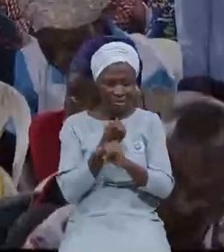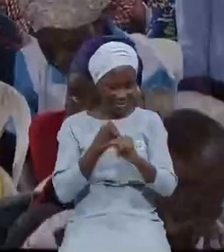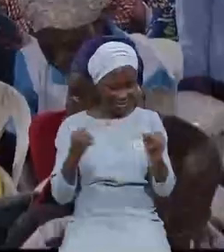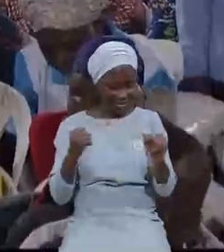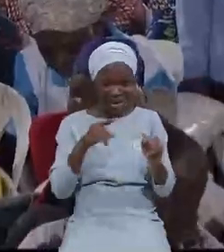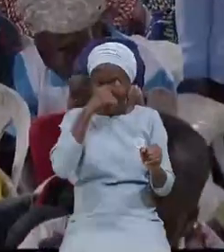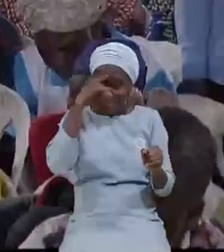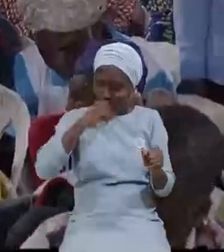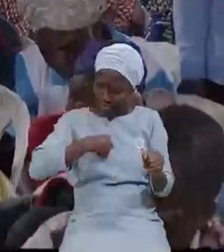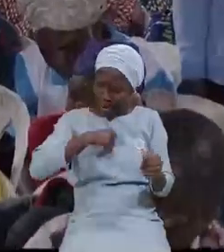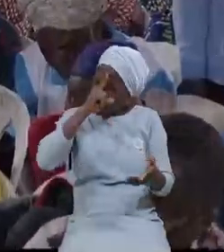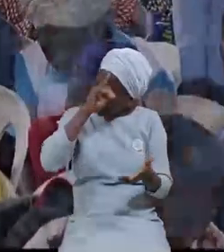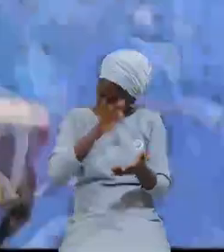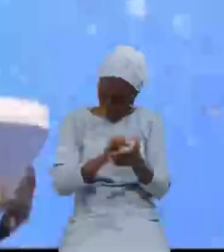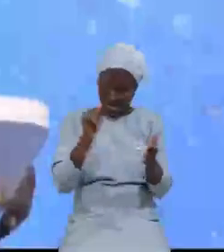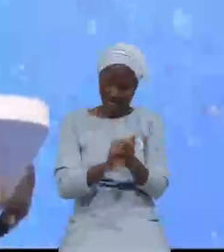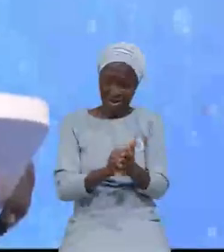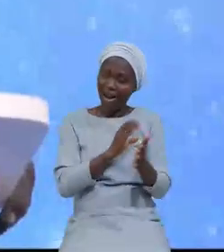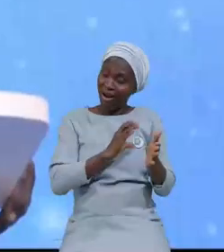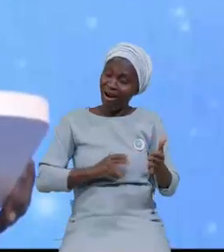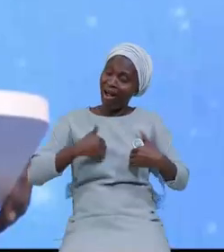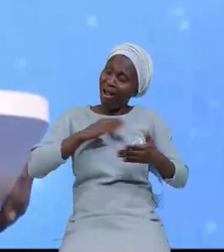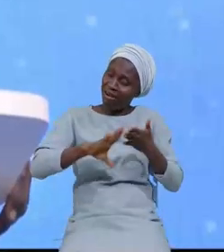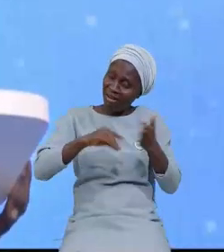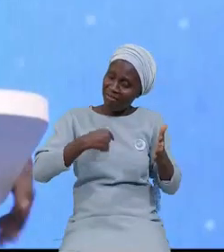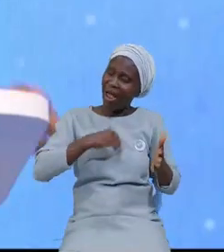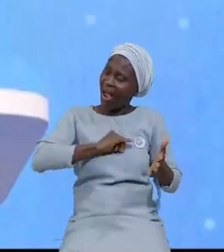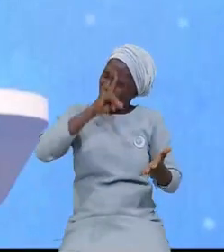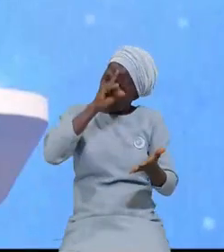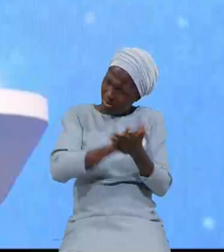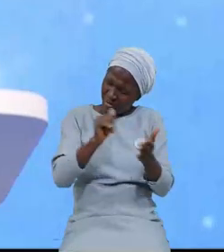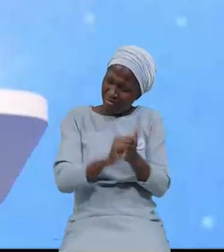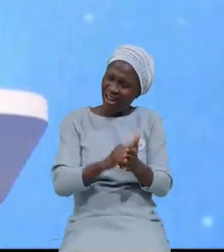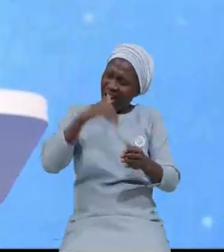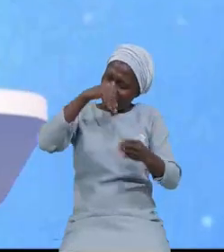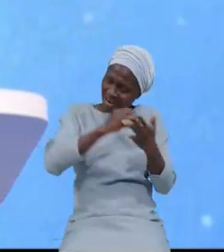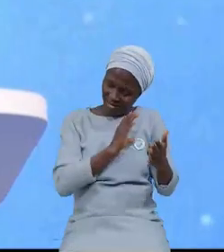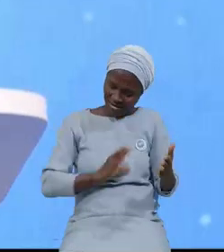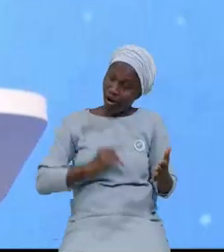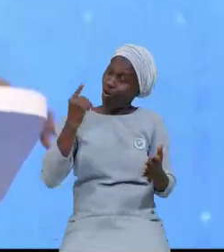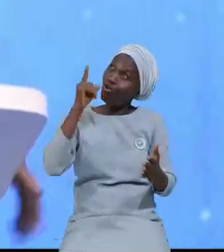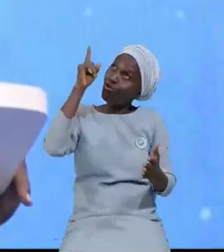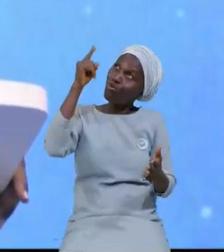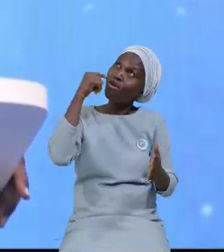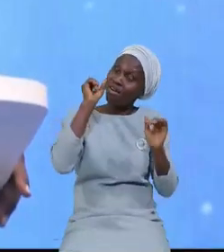que maintenant je crois en Christ le seul qui peut